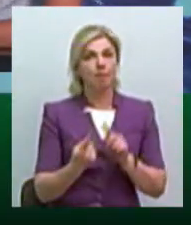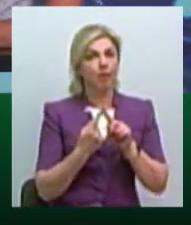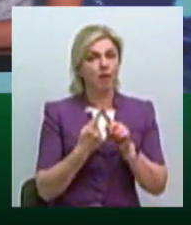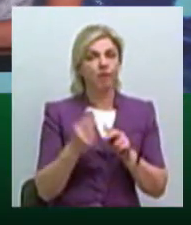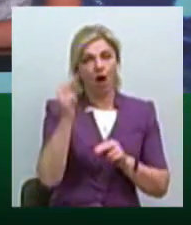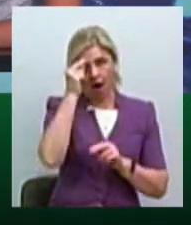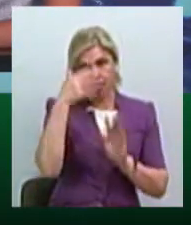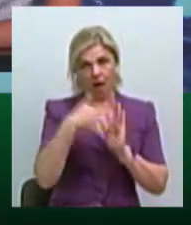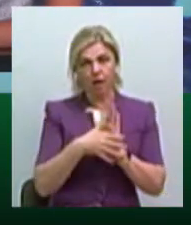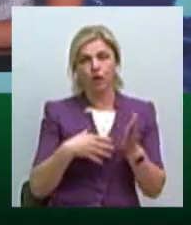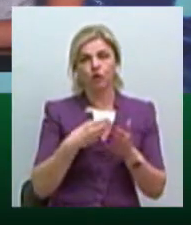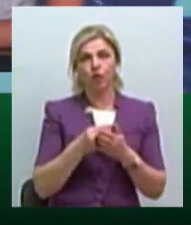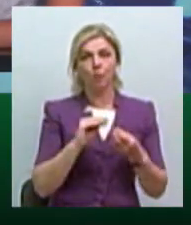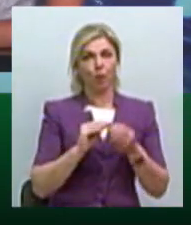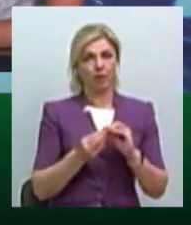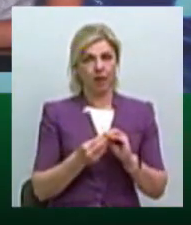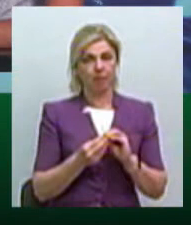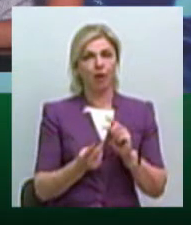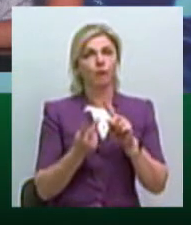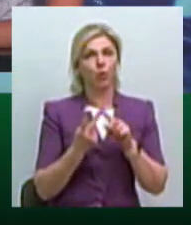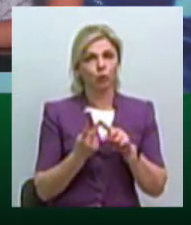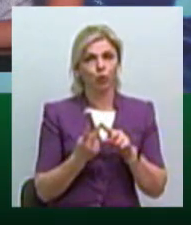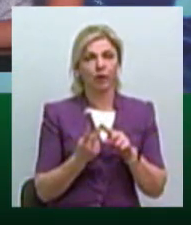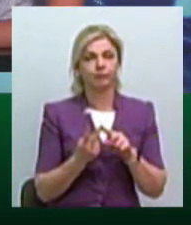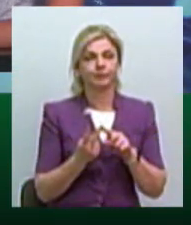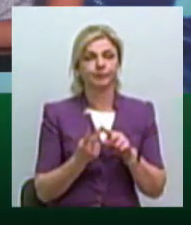аналіз своїх проблем. По-друге,